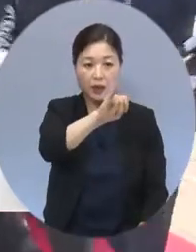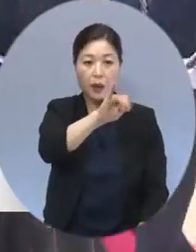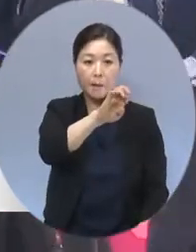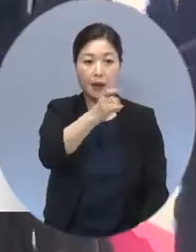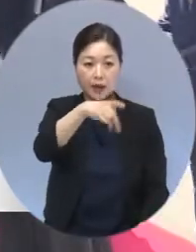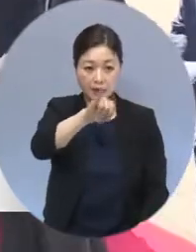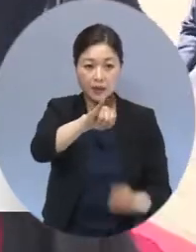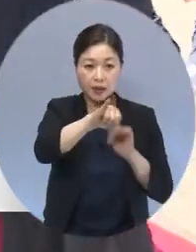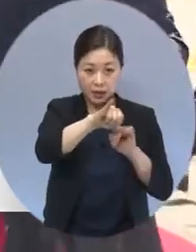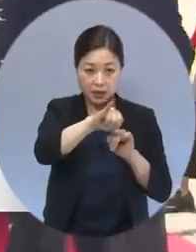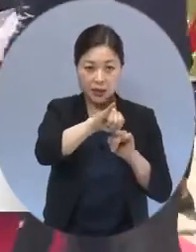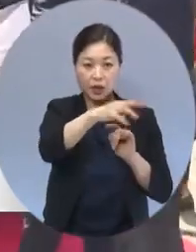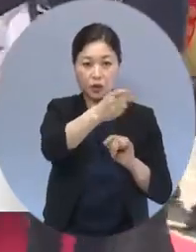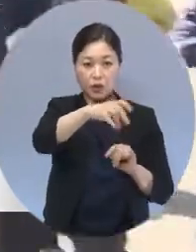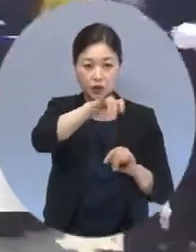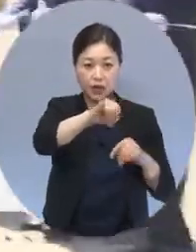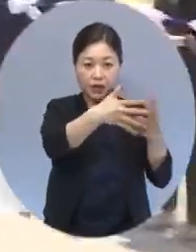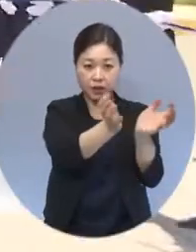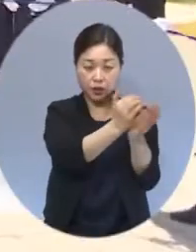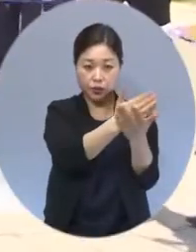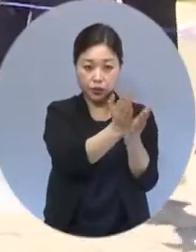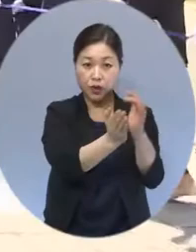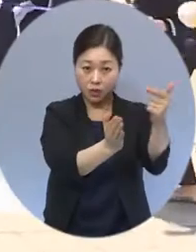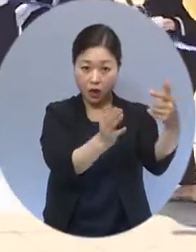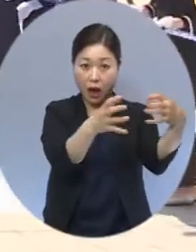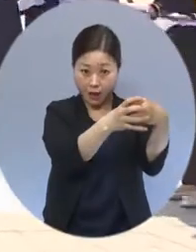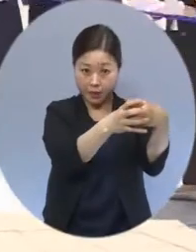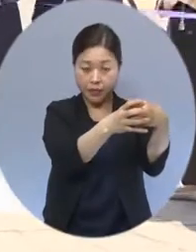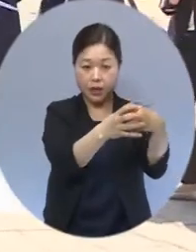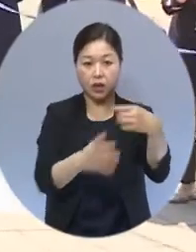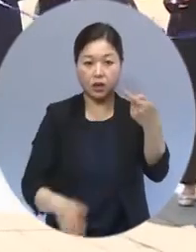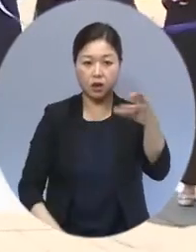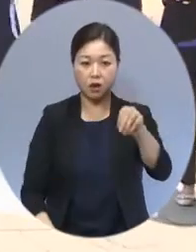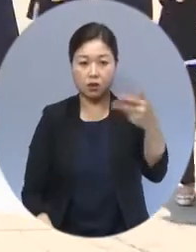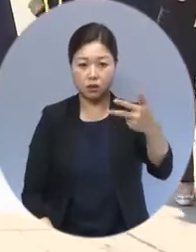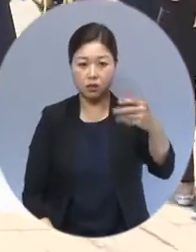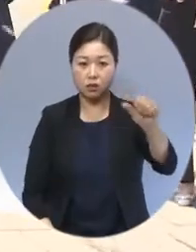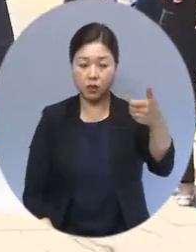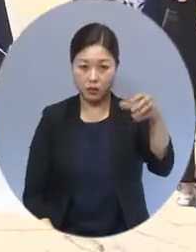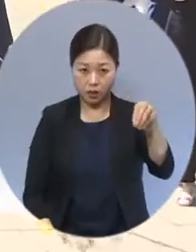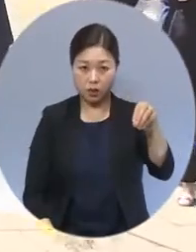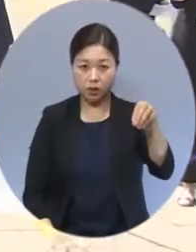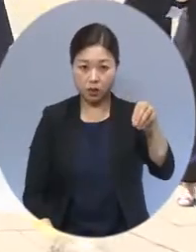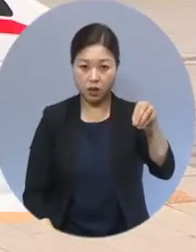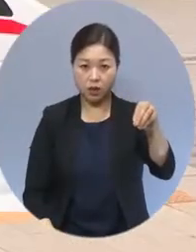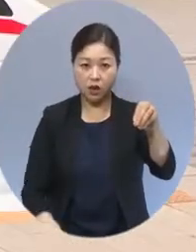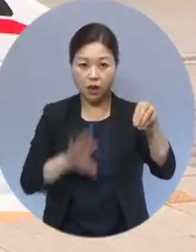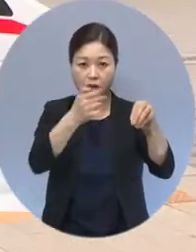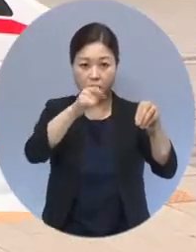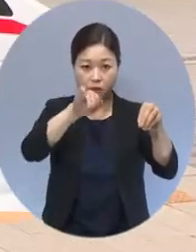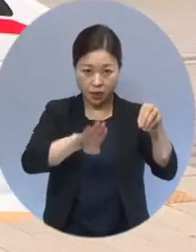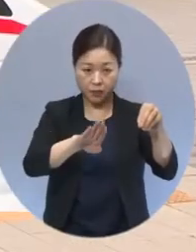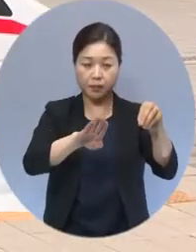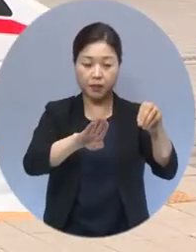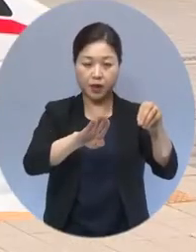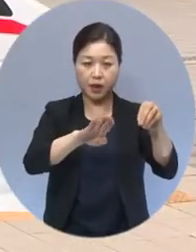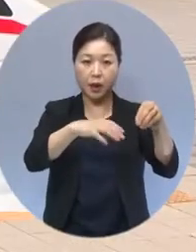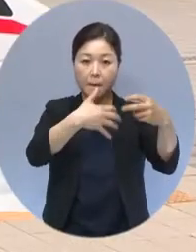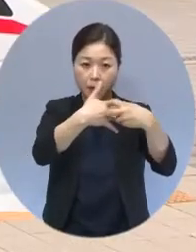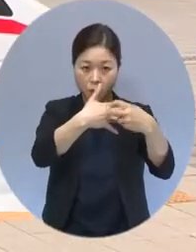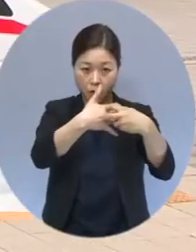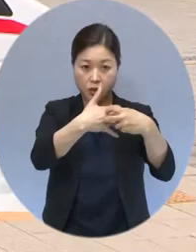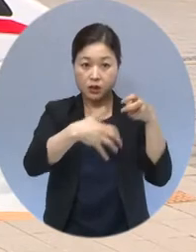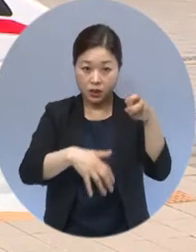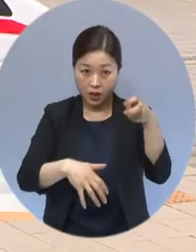6시에 로타리 클럽과 합동으로 1억 7천 5백만원 상당의 다기능 음악 구급차를 순천시 보건소